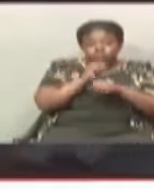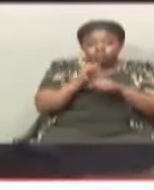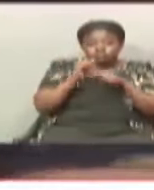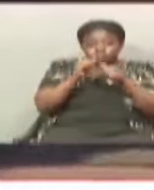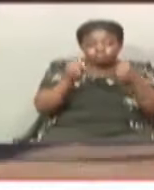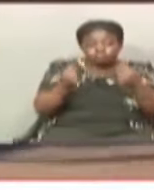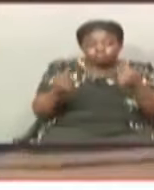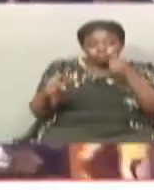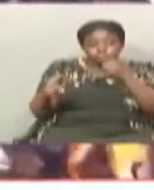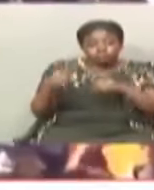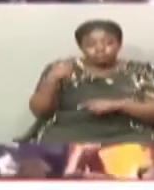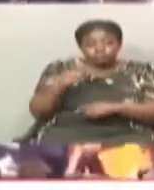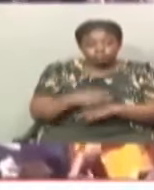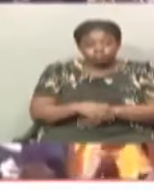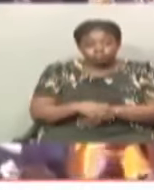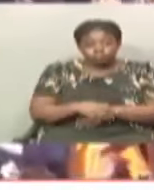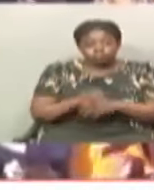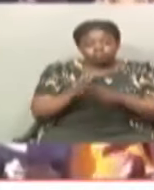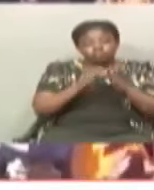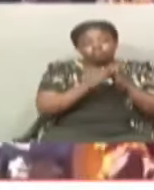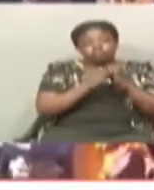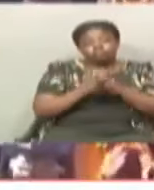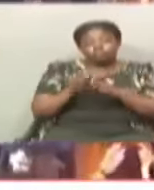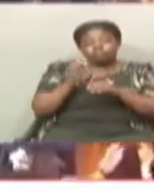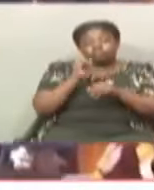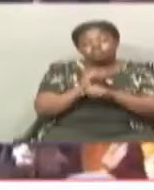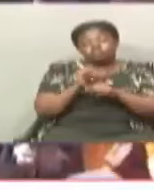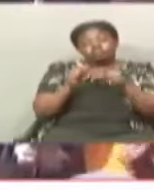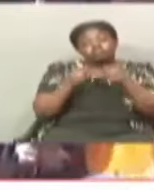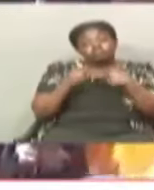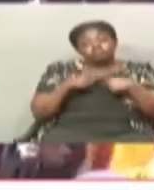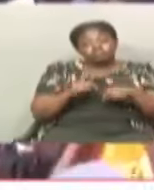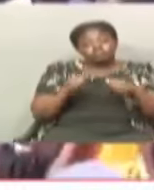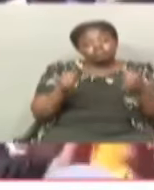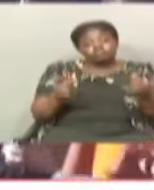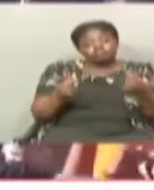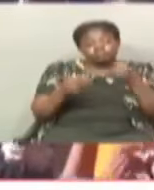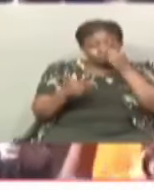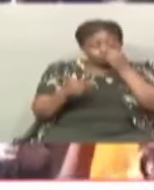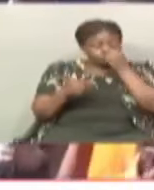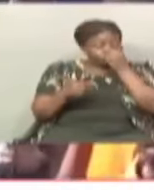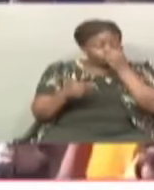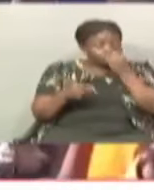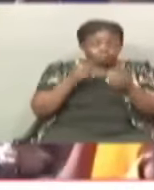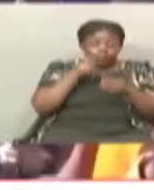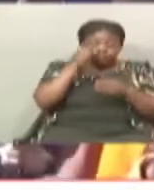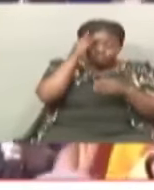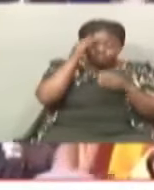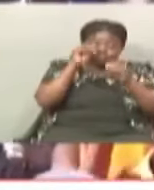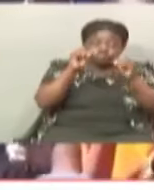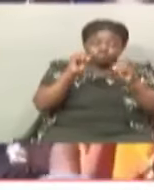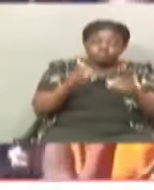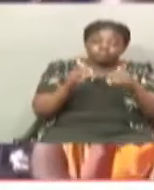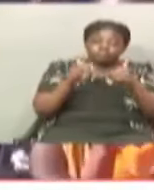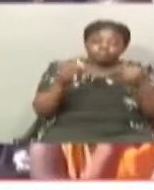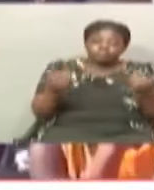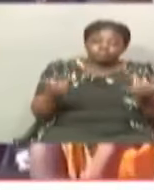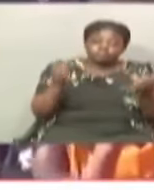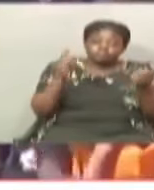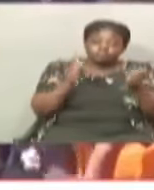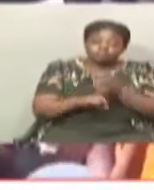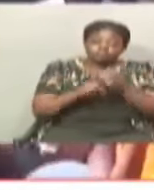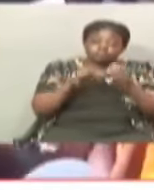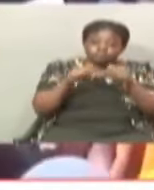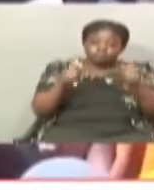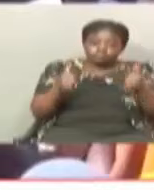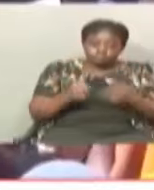nebafu nabu wangu ze mtibe vale umuli mungu bakoze bera na bazayire na basomesa na abana so bo bona to performance